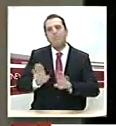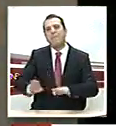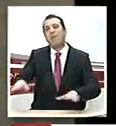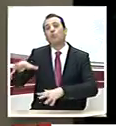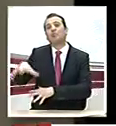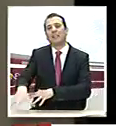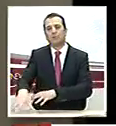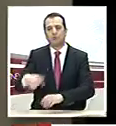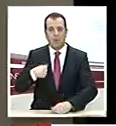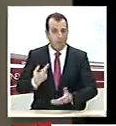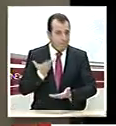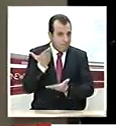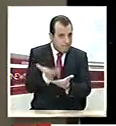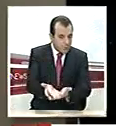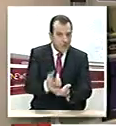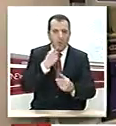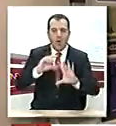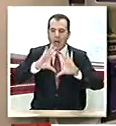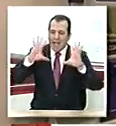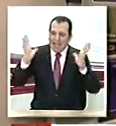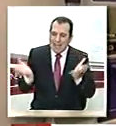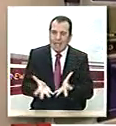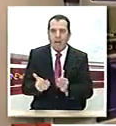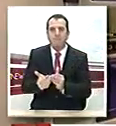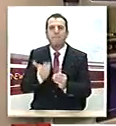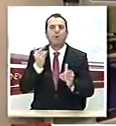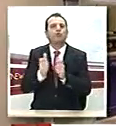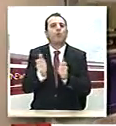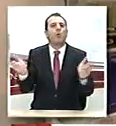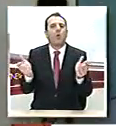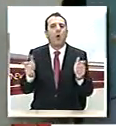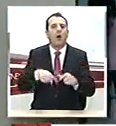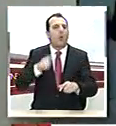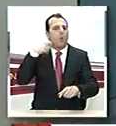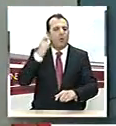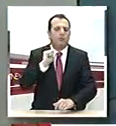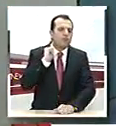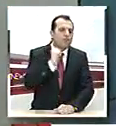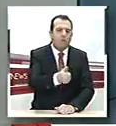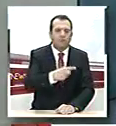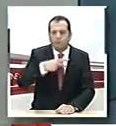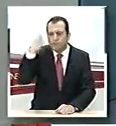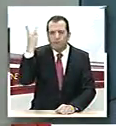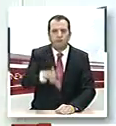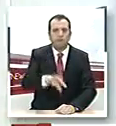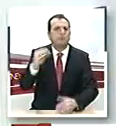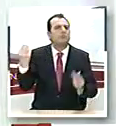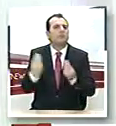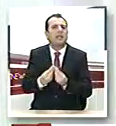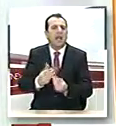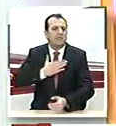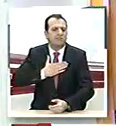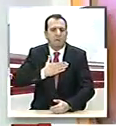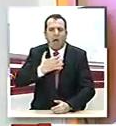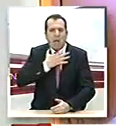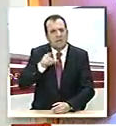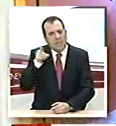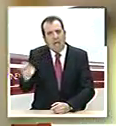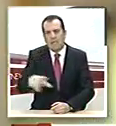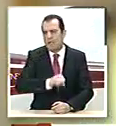προτείνουμε μια καθολική προσχολική αγωγή, όπου οι γονείς είναι ελεύθεροι να επιλέξουν τη δομή που εξυπηρετεί τις ανάγκες τους. Η